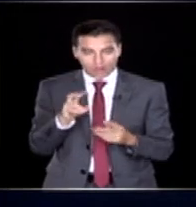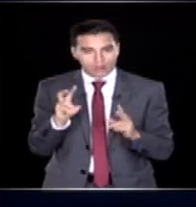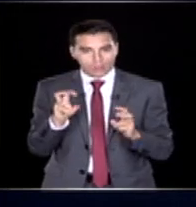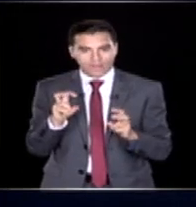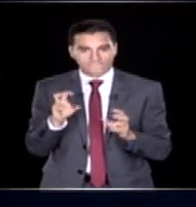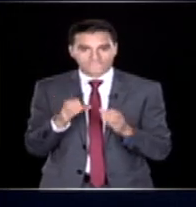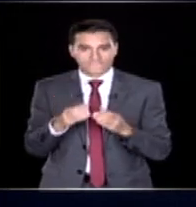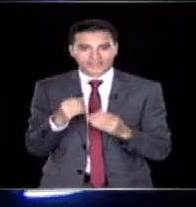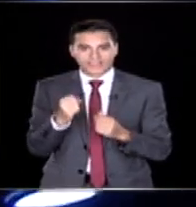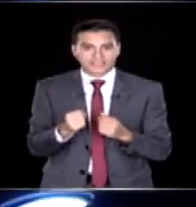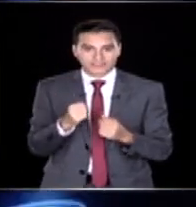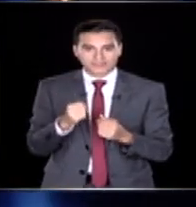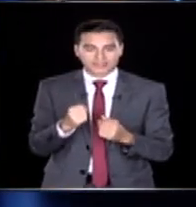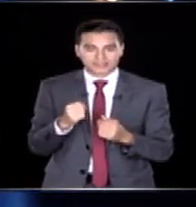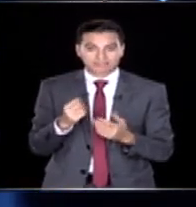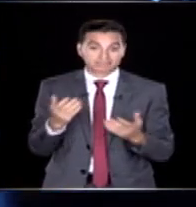جغرافيا، والسؤال: